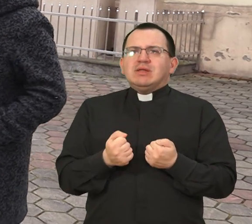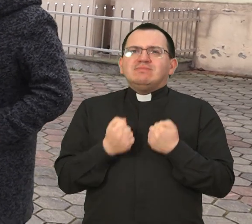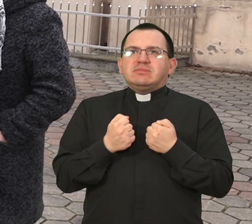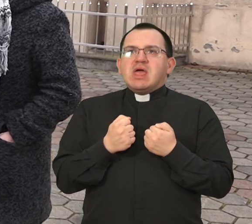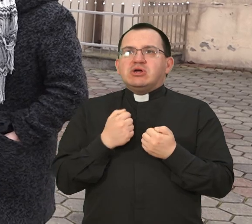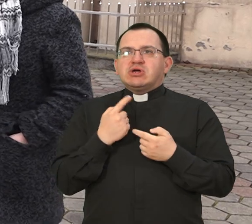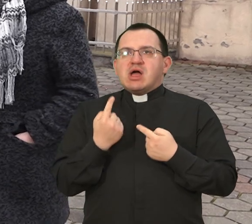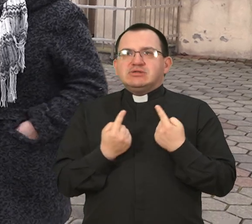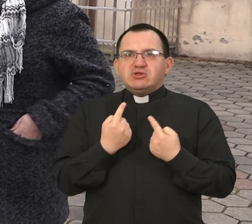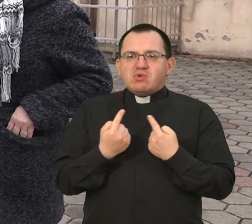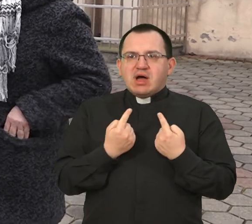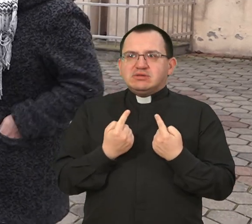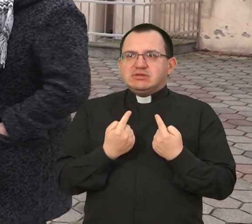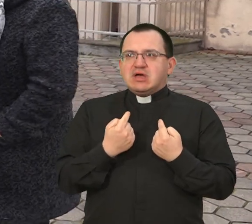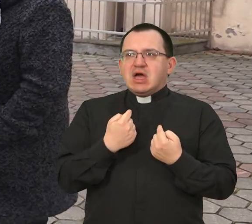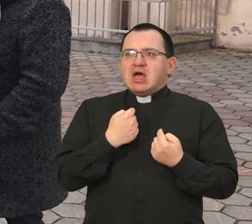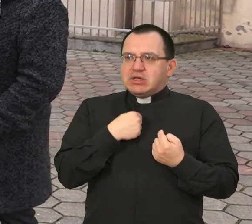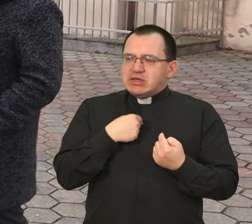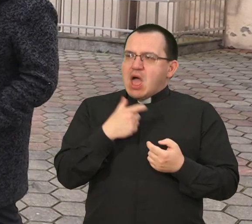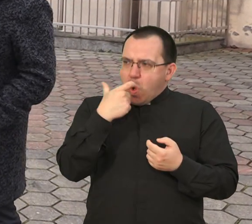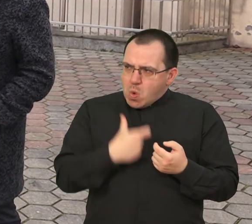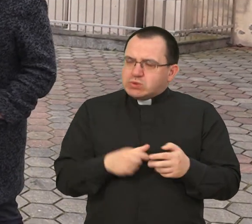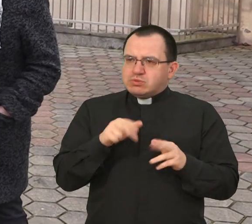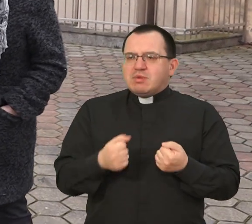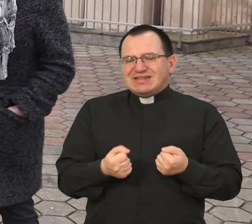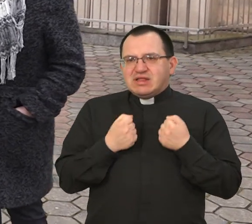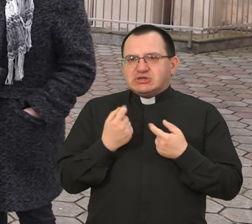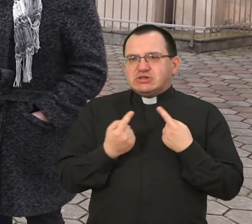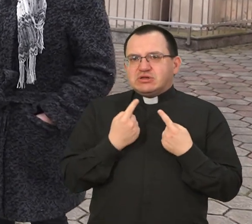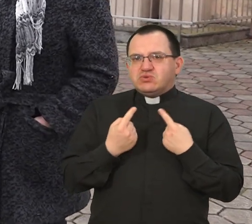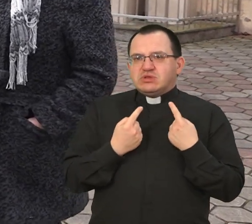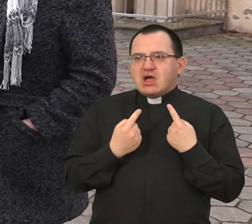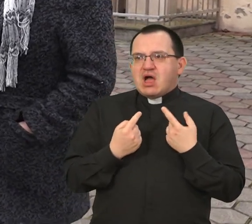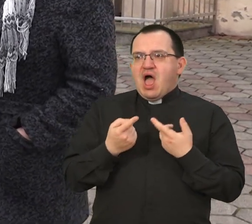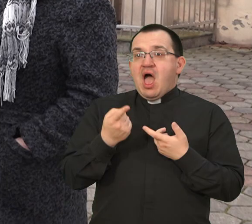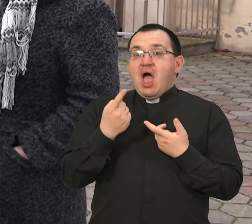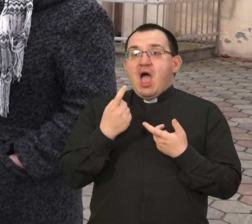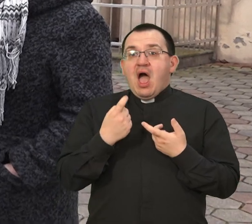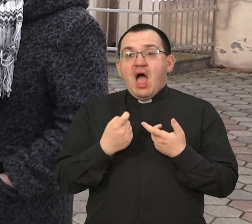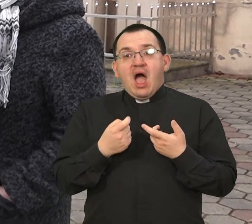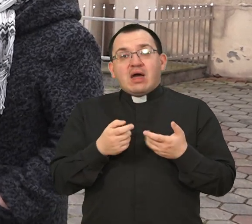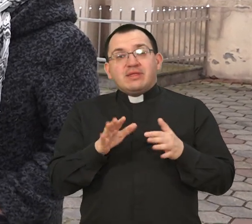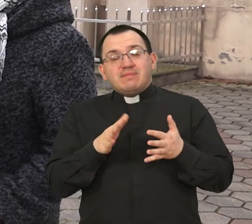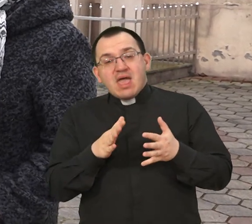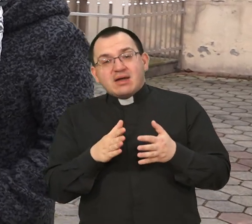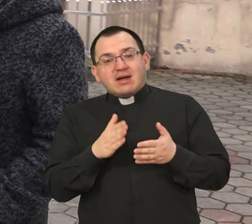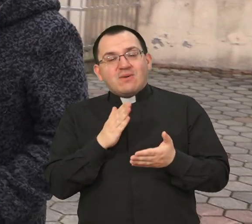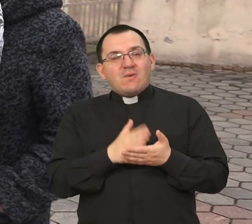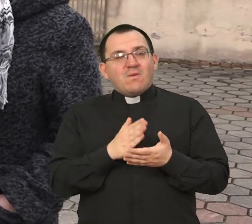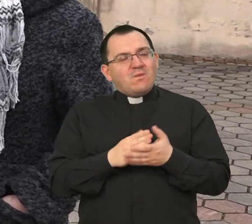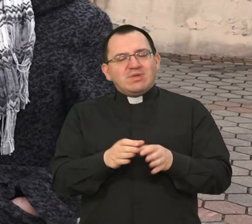teških trenutaka. Imala sam u životu i ja osobno teških trenutaka. Ali eto, nekako se to sve